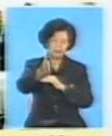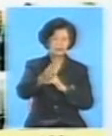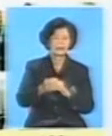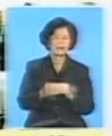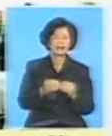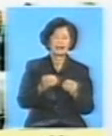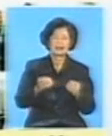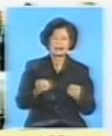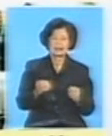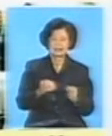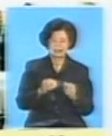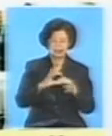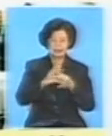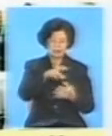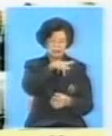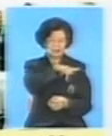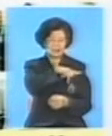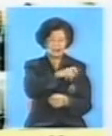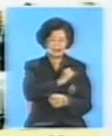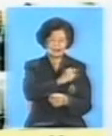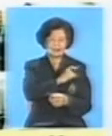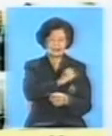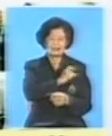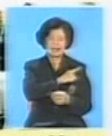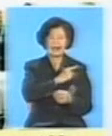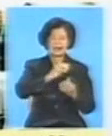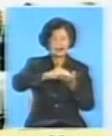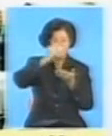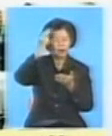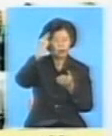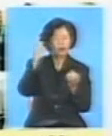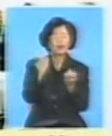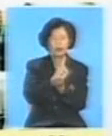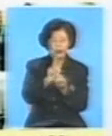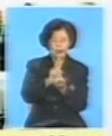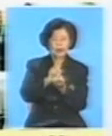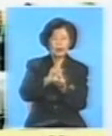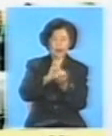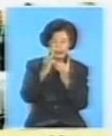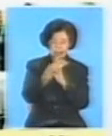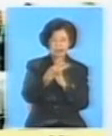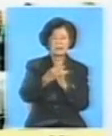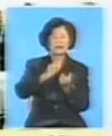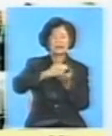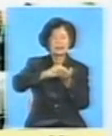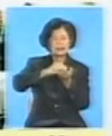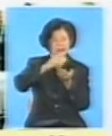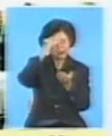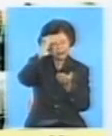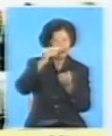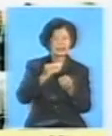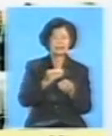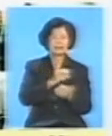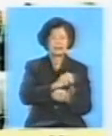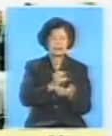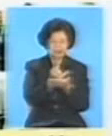ทำนุ่มลงศาสนาการเรียนรู้ศิลปวัฒนธรรมนะครับรัฐบาลจะนำการศึกษาศาสนาศิลปวัฒนธรรม